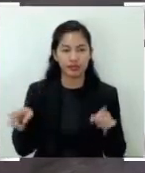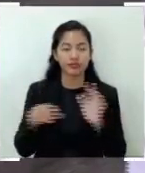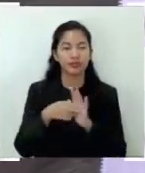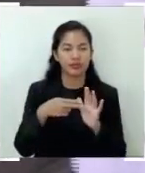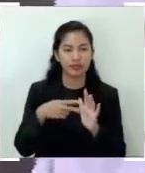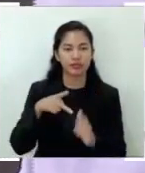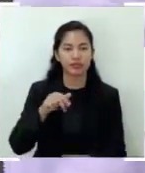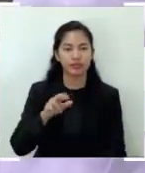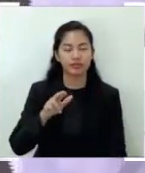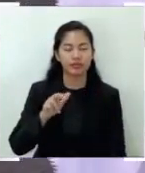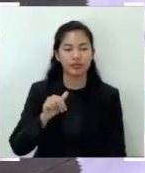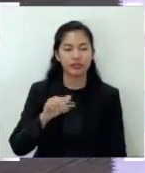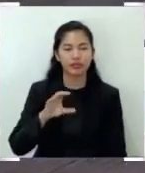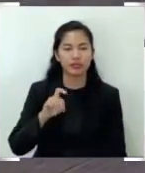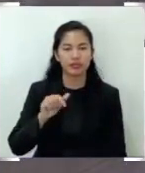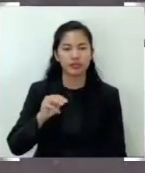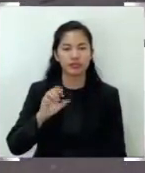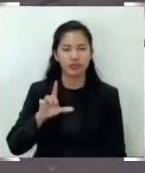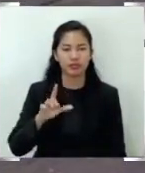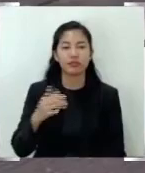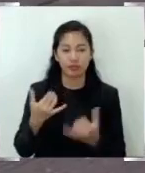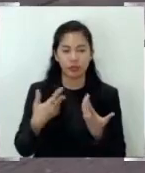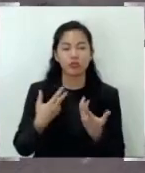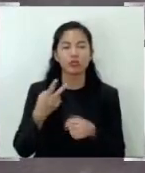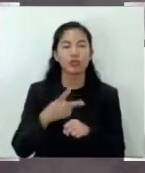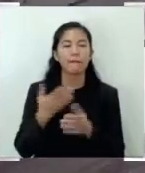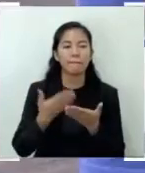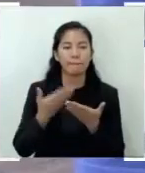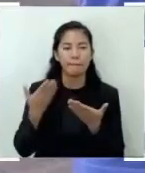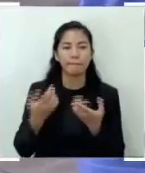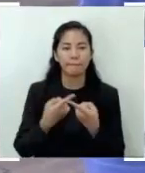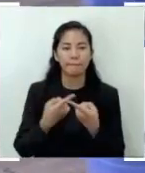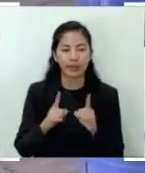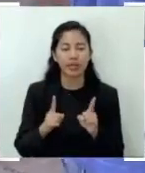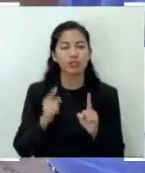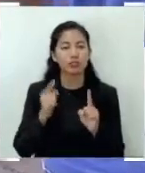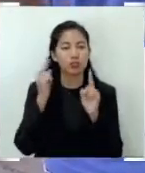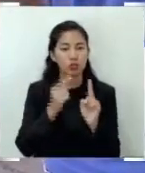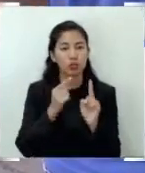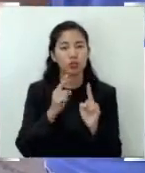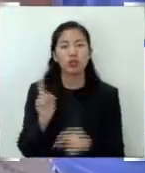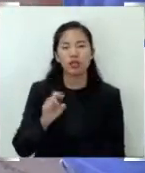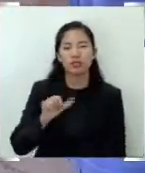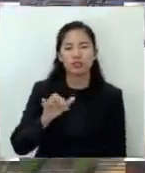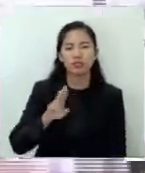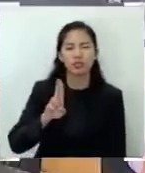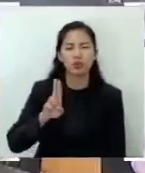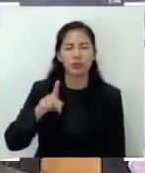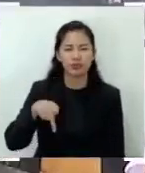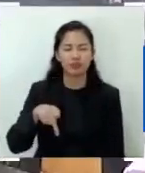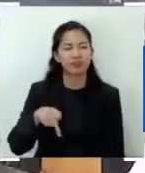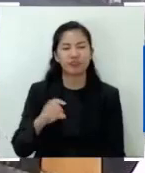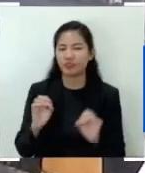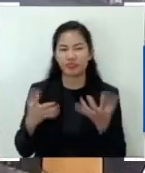naman dinoble na niya ang biniling mga tableta. Pero ang talagang pakay niyang syrup na paracetamol para sa anak, di siya nakabili. Wala